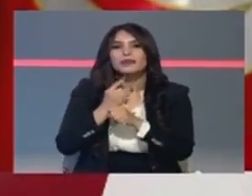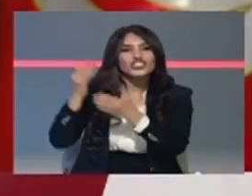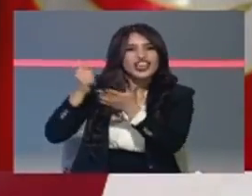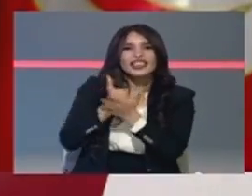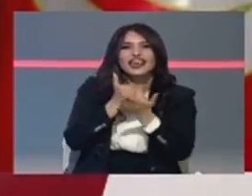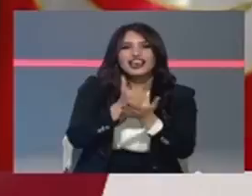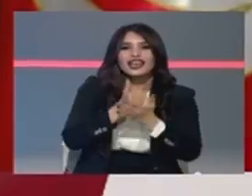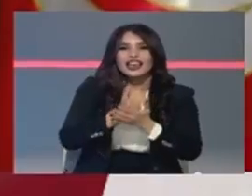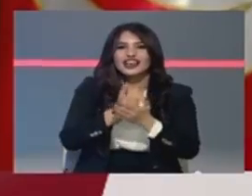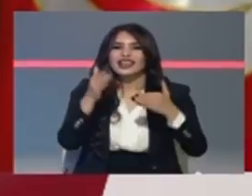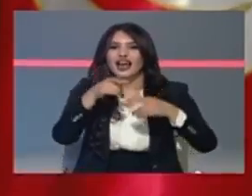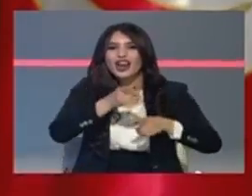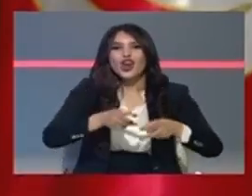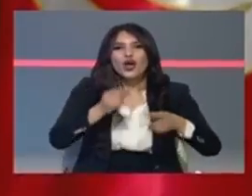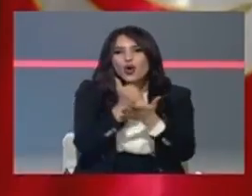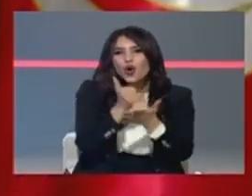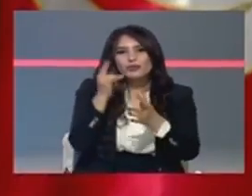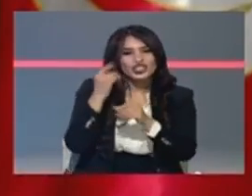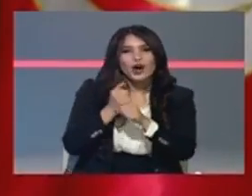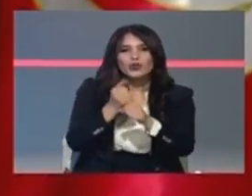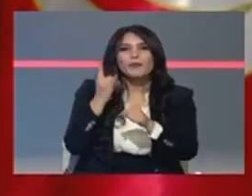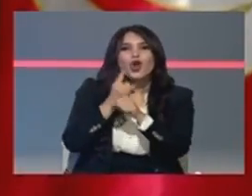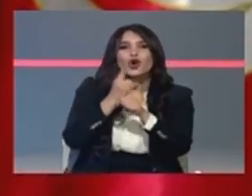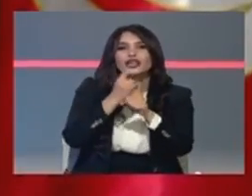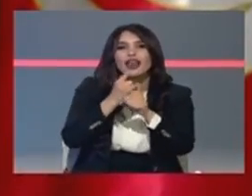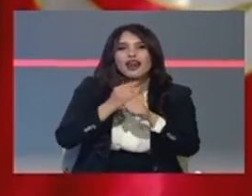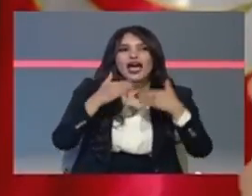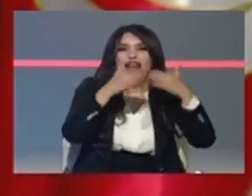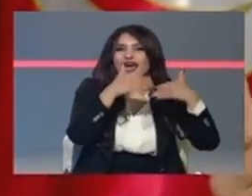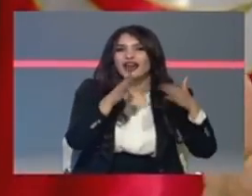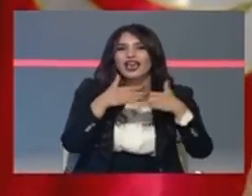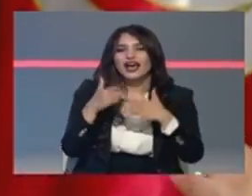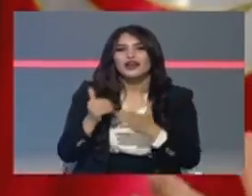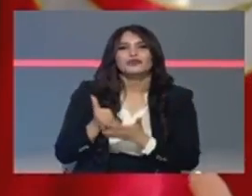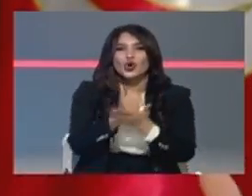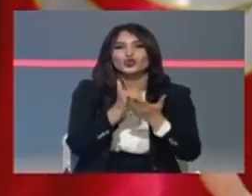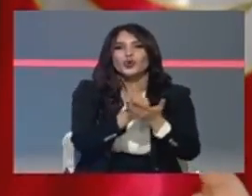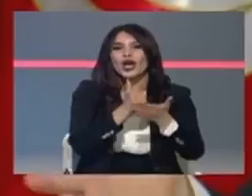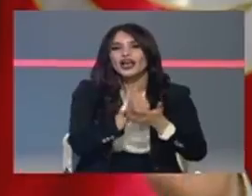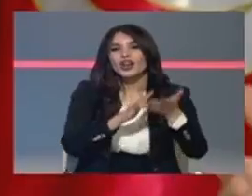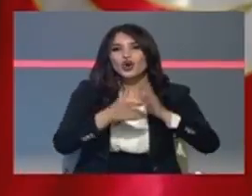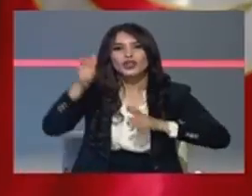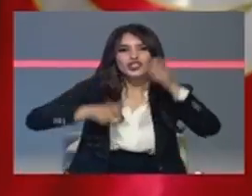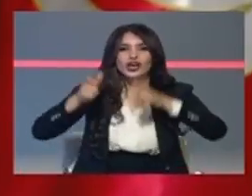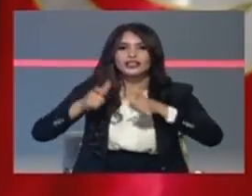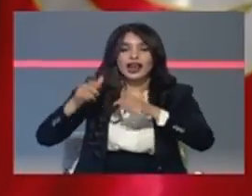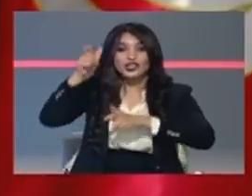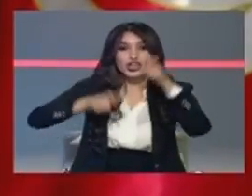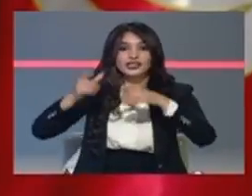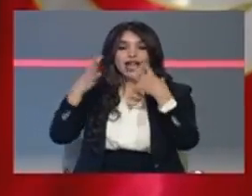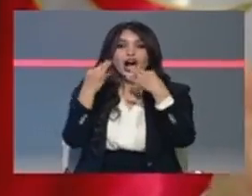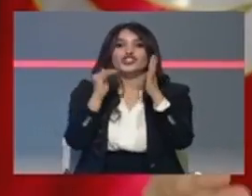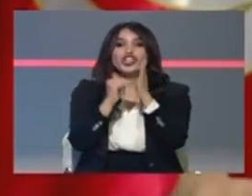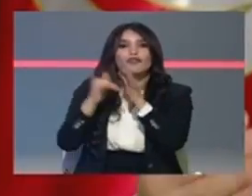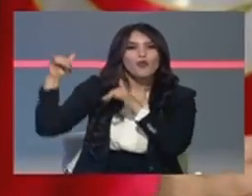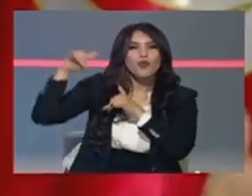بتطوع معناتها وتله نتاعهم، يعني عندنا معناتها بالهلال لاخر جمعه باش يولي عندنا 10,000 للي يروحوا، وللي